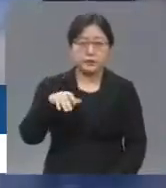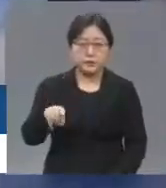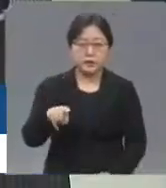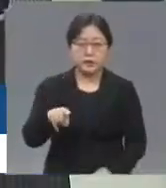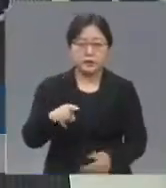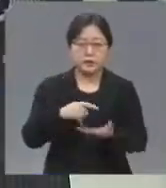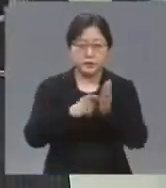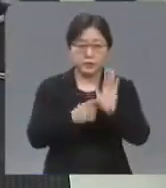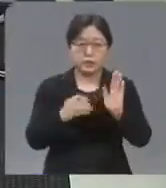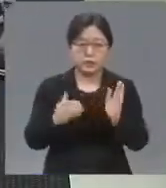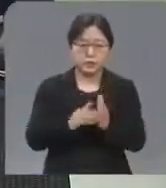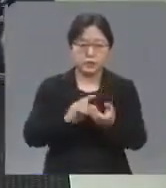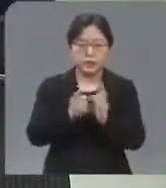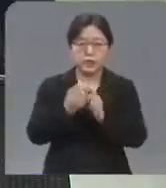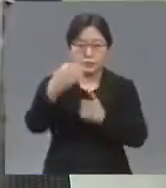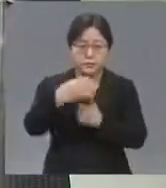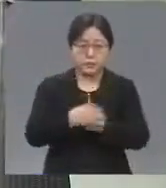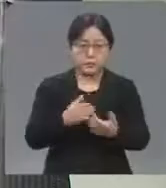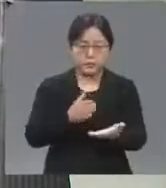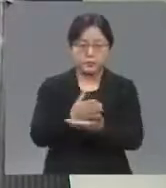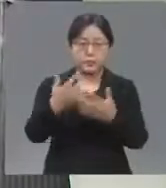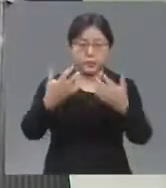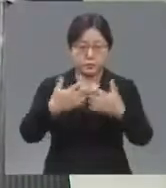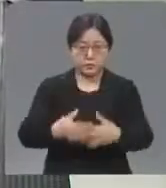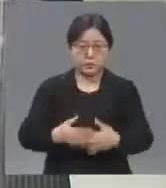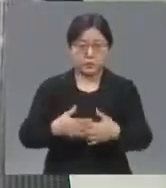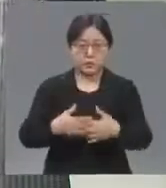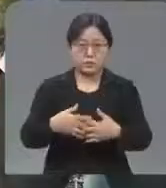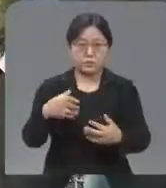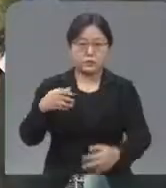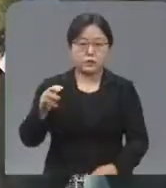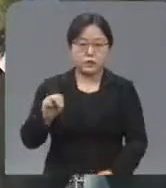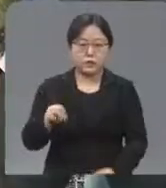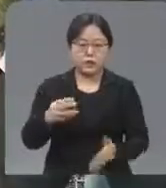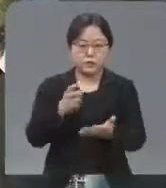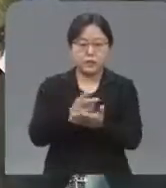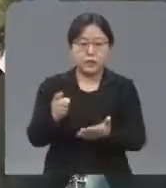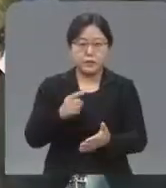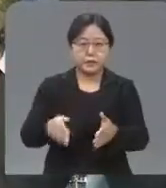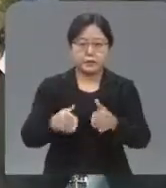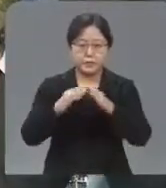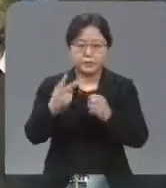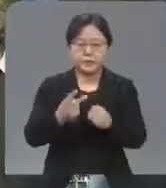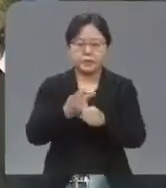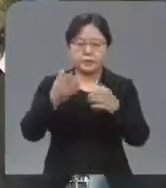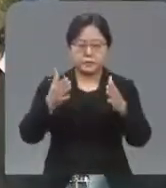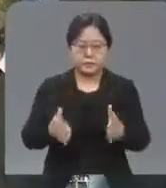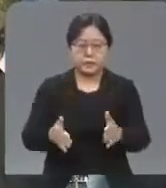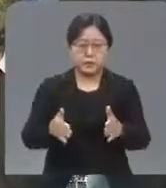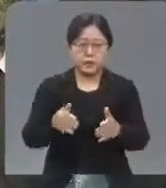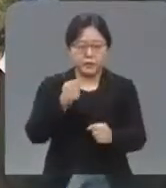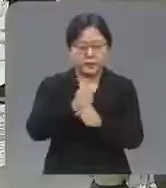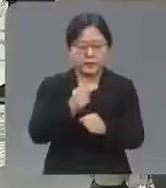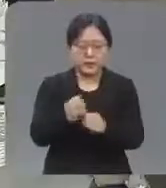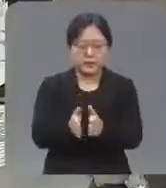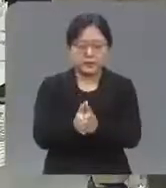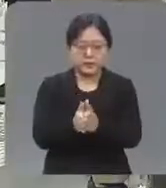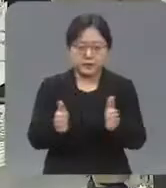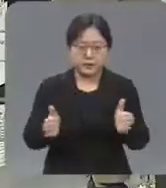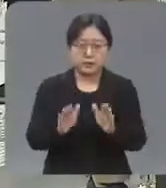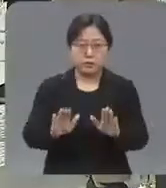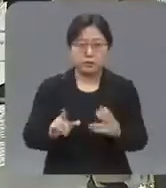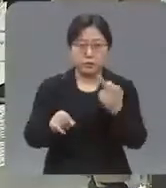공개됐습니다. 위탁 생산 전문 공장인 광주 글로벌 모터스는 법인 설립 2년 만에 본격 양산을 시작했습니다.